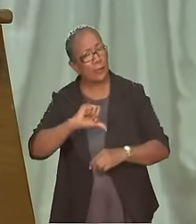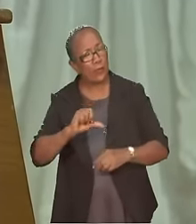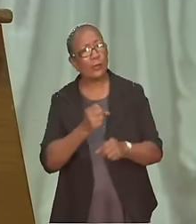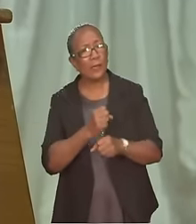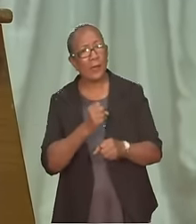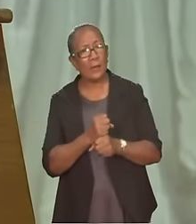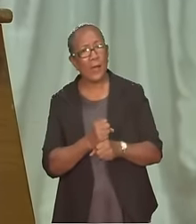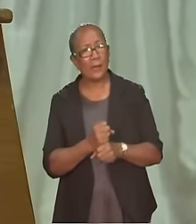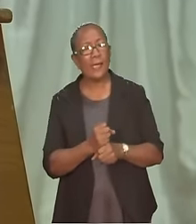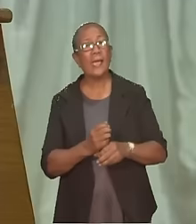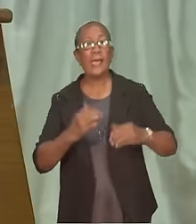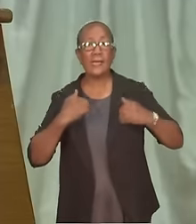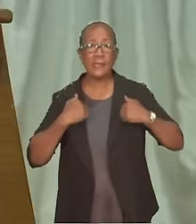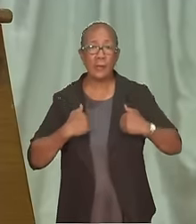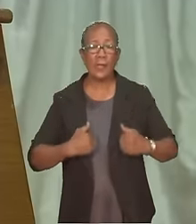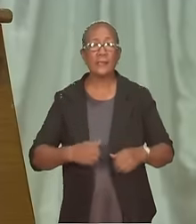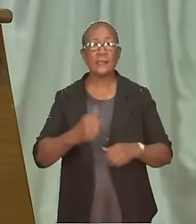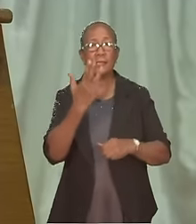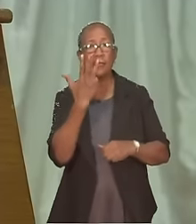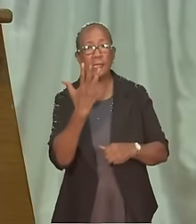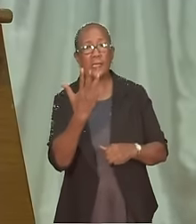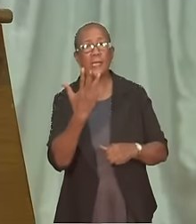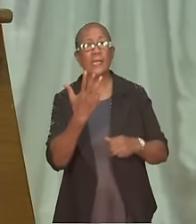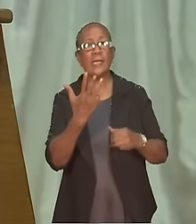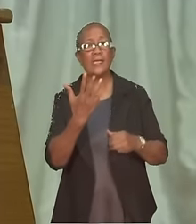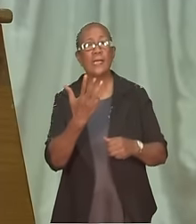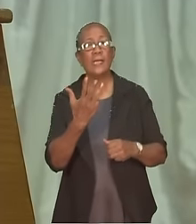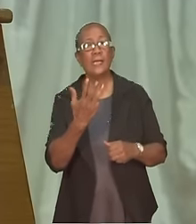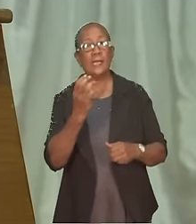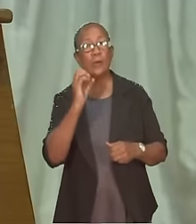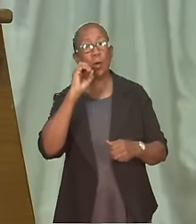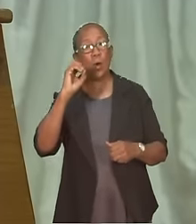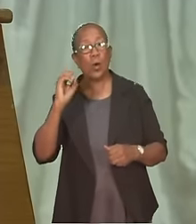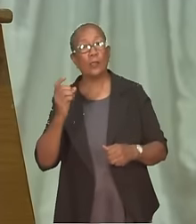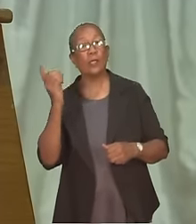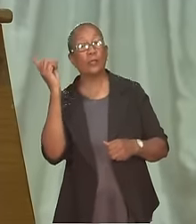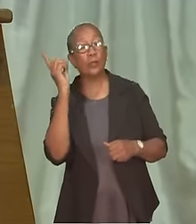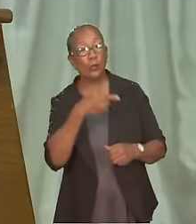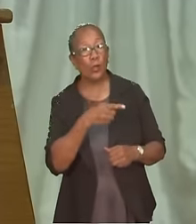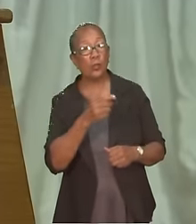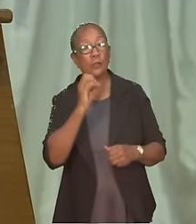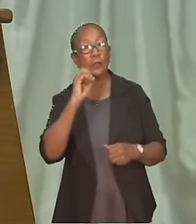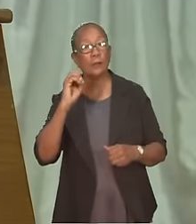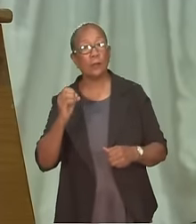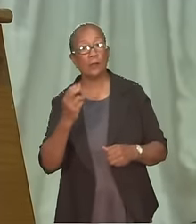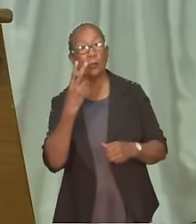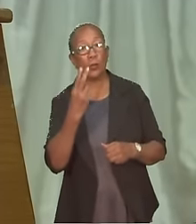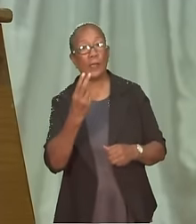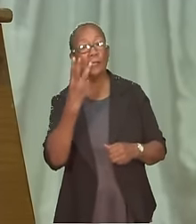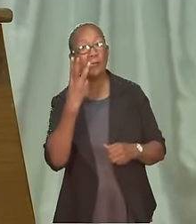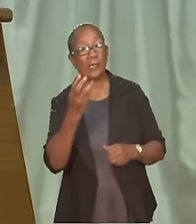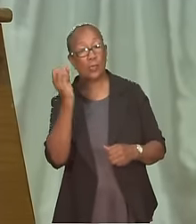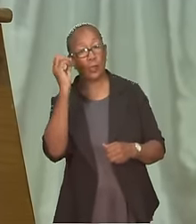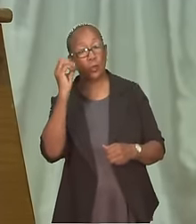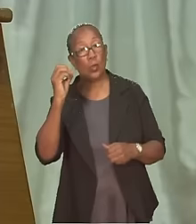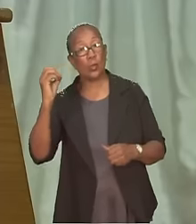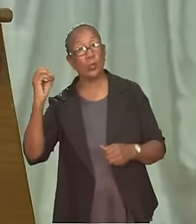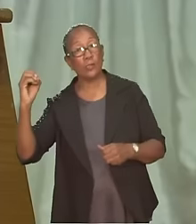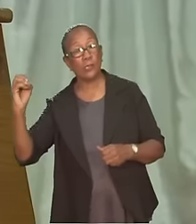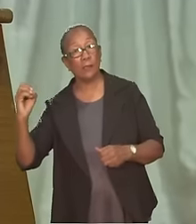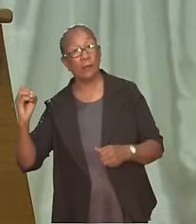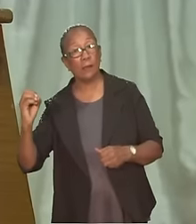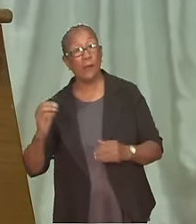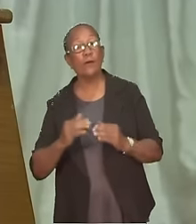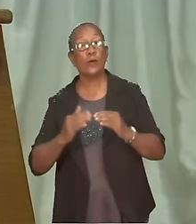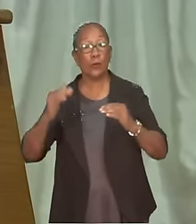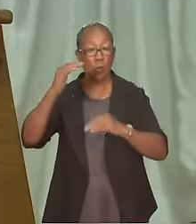inderdaad mensen die 9 of 1000 gebruiken, maar 1000, 2000, 3000 verhoging gehad? Ik wil ze zien.